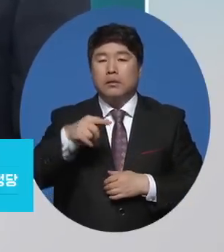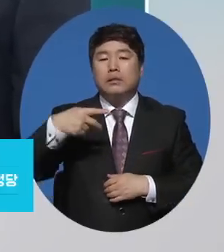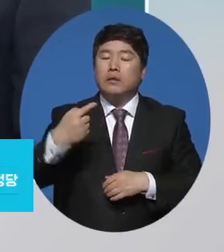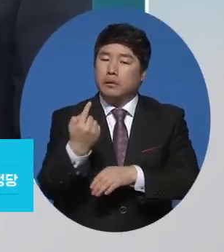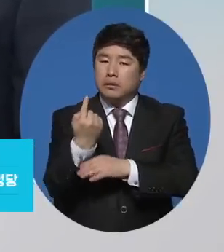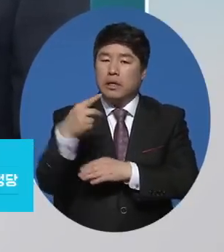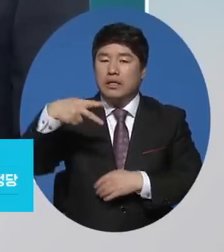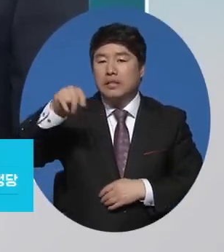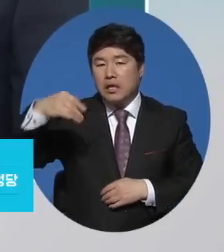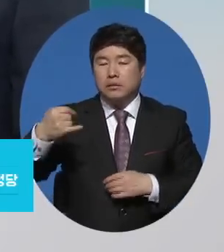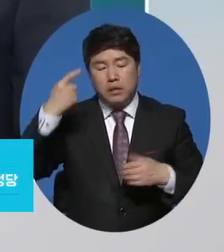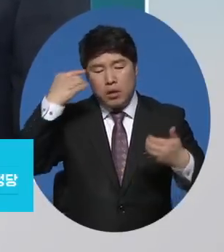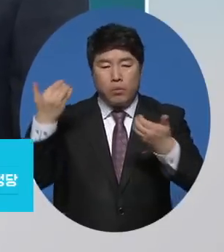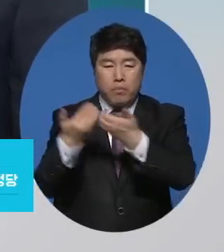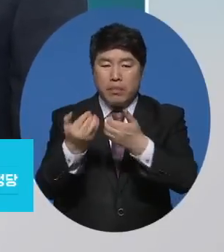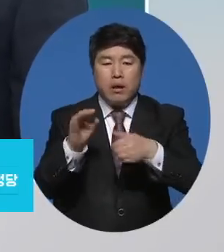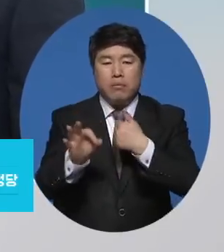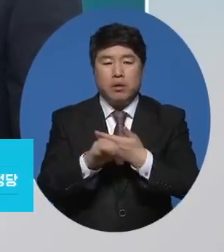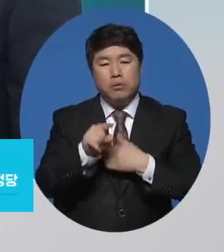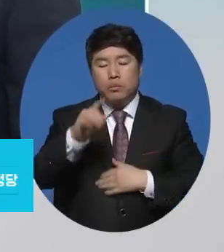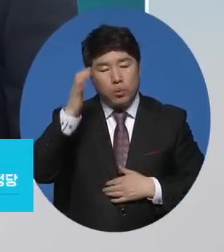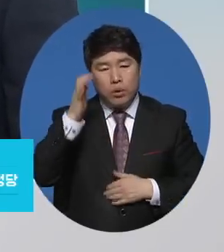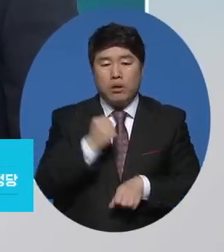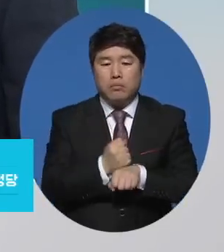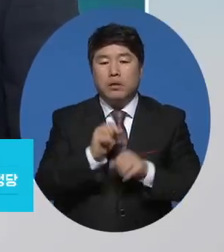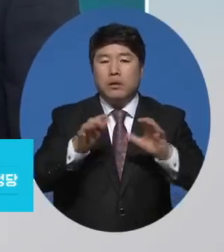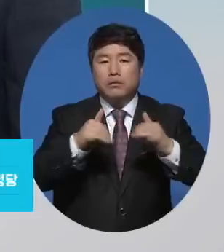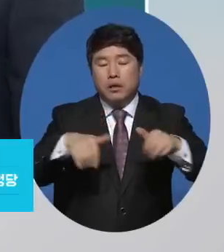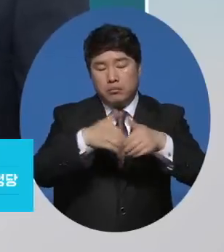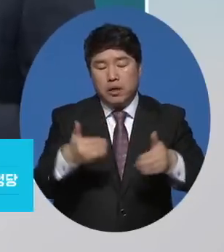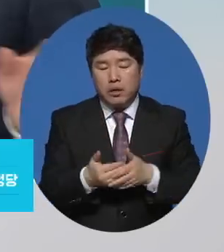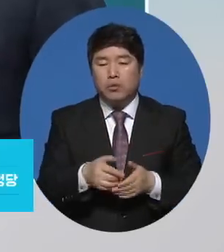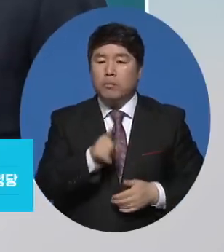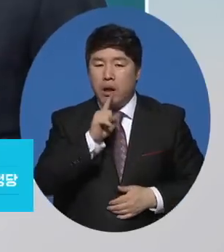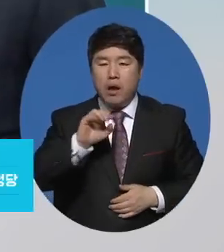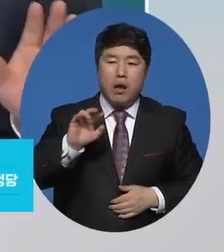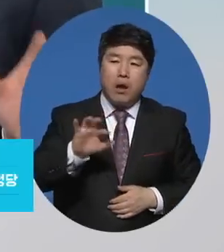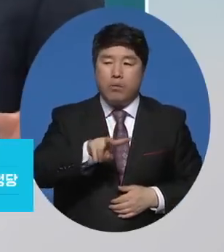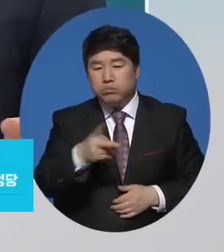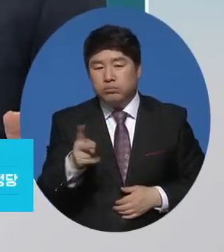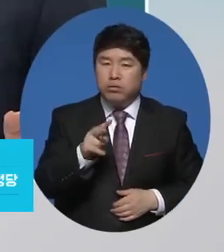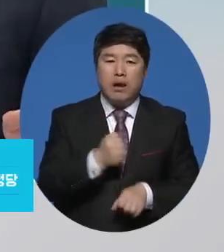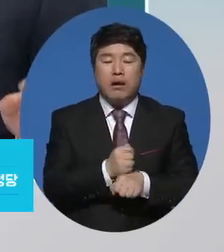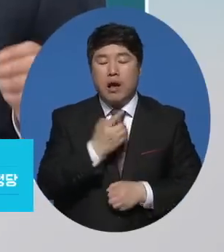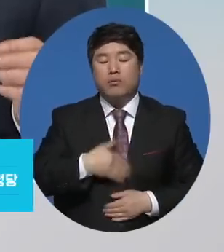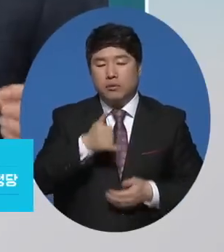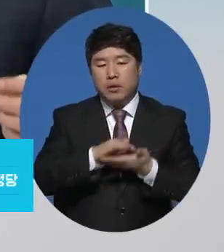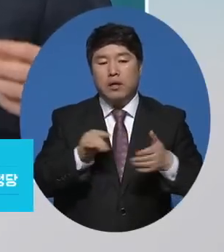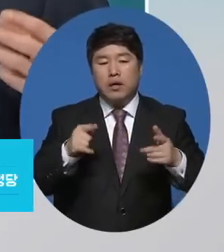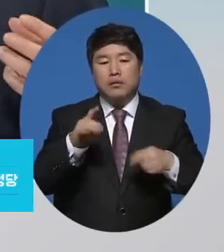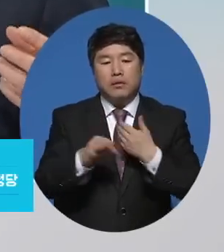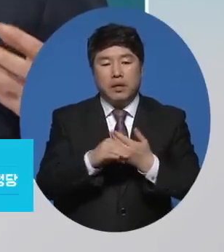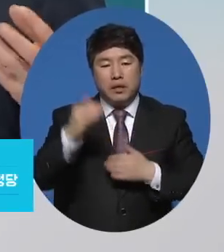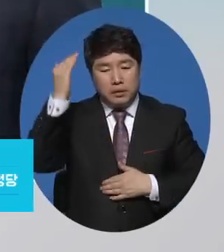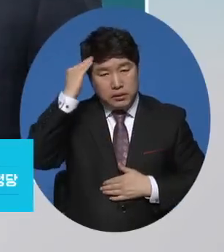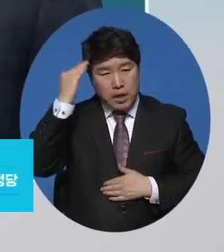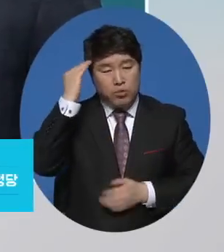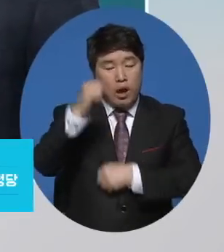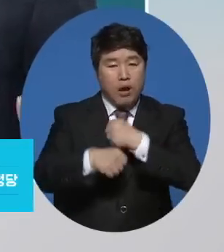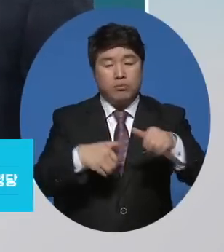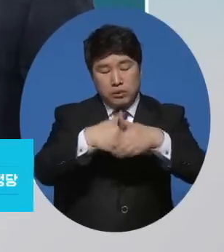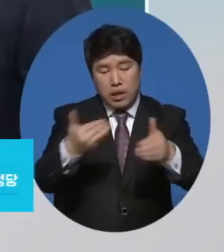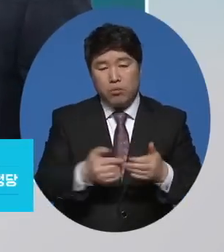이래서 국민의당이 그거 가지고 왔다 갔다 좀 한 거는 아시지 않습니까 그래서 자 자유한국